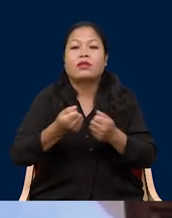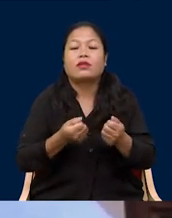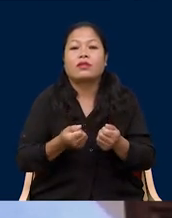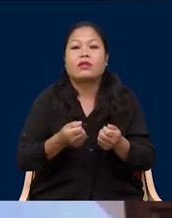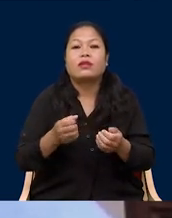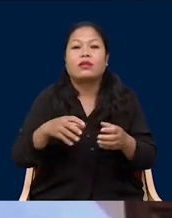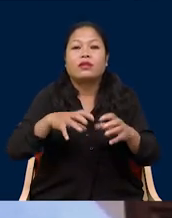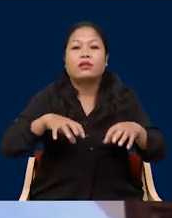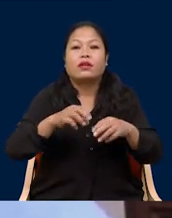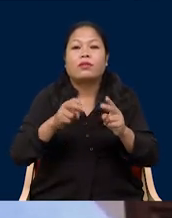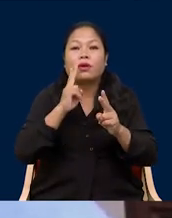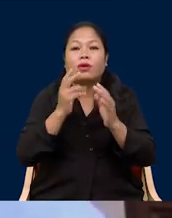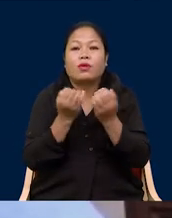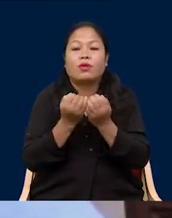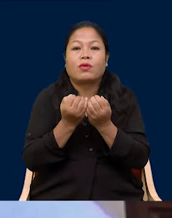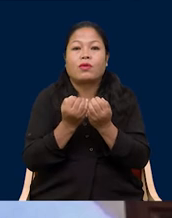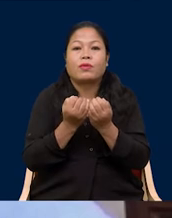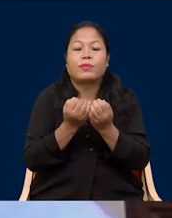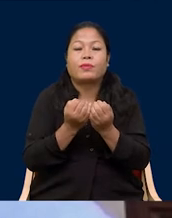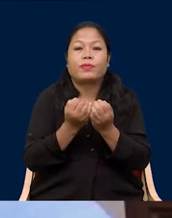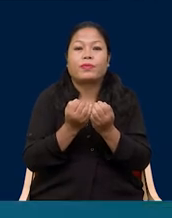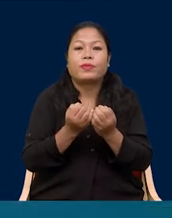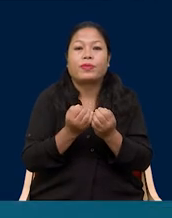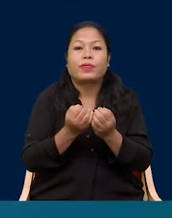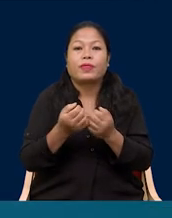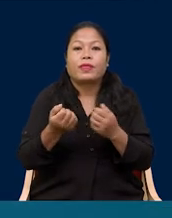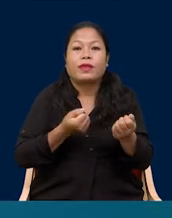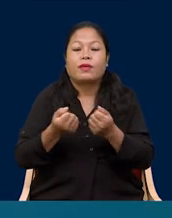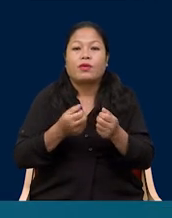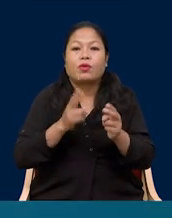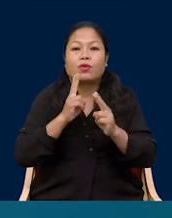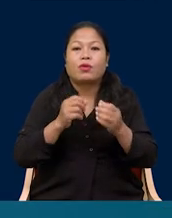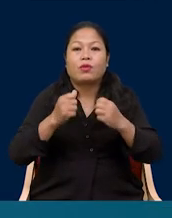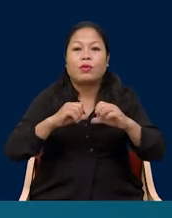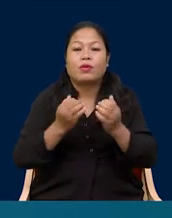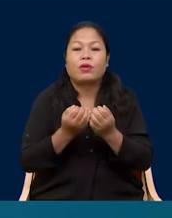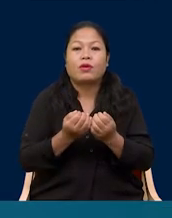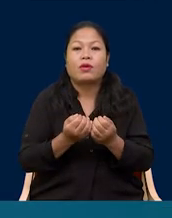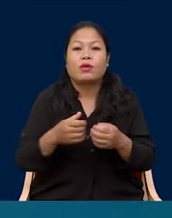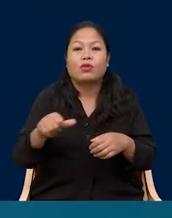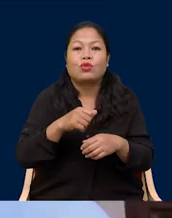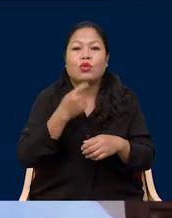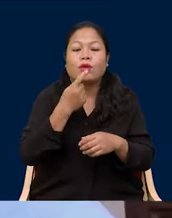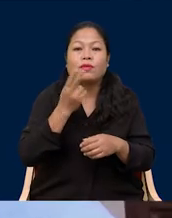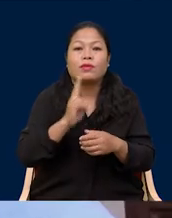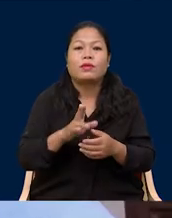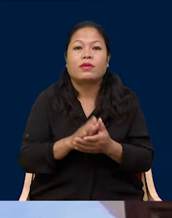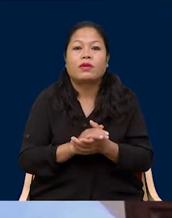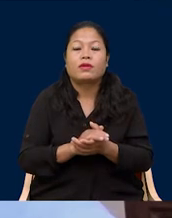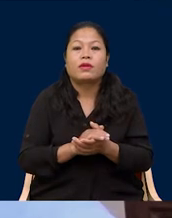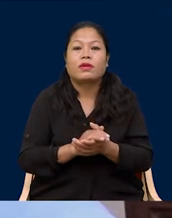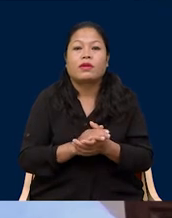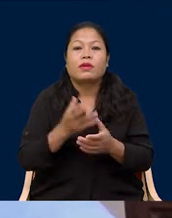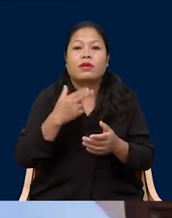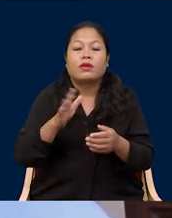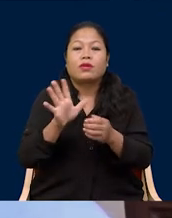यातायातको तहमा कुरा गर्दा एटलिस्ट हामी इलेक्ट्रिकल भेहिकलहरूको कुरा हामी चाहिँ युज गर्न सकिन्छौँ र त्यो भन्दा पनि अर्को